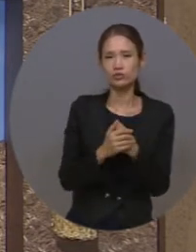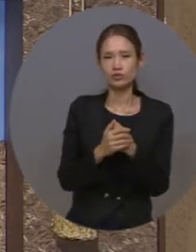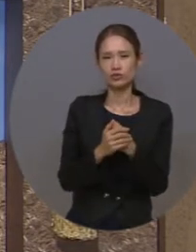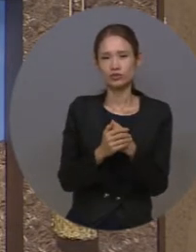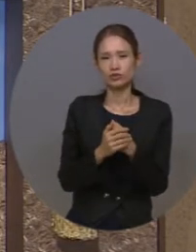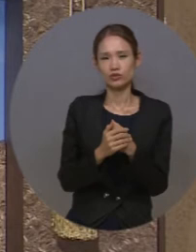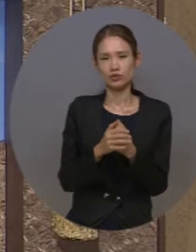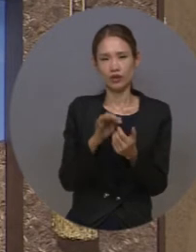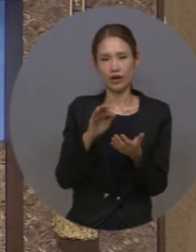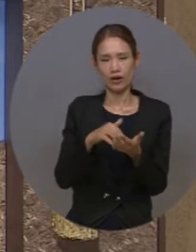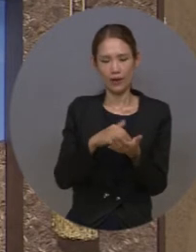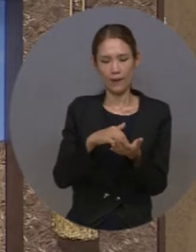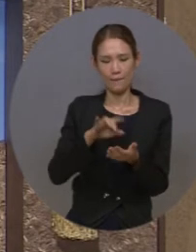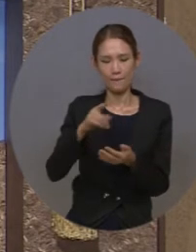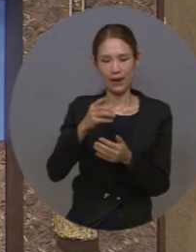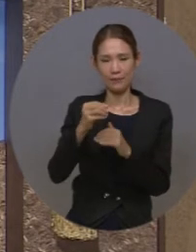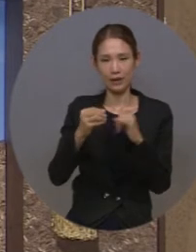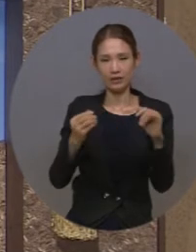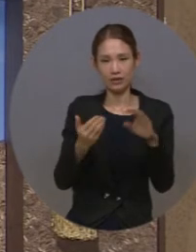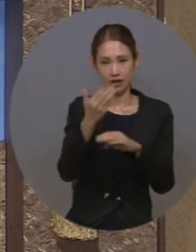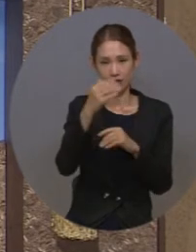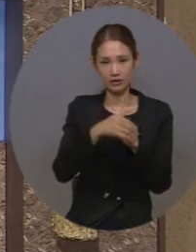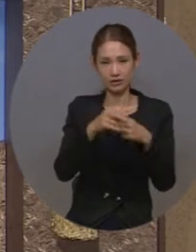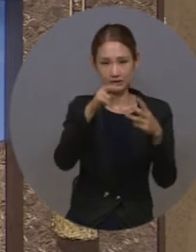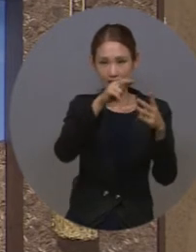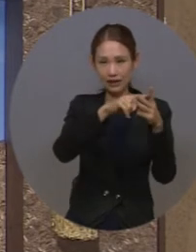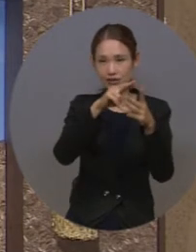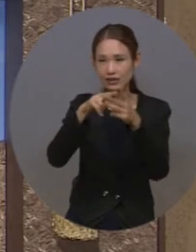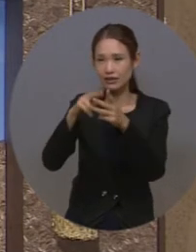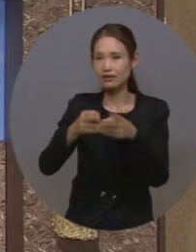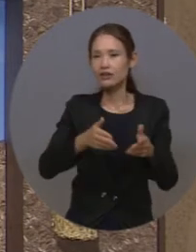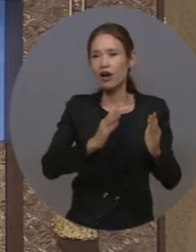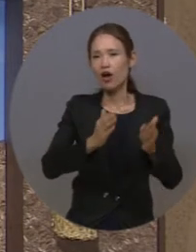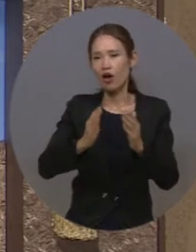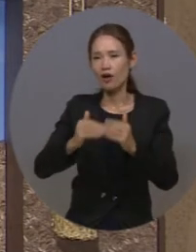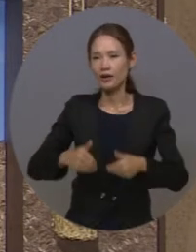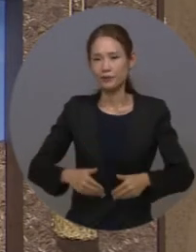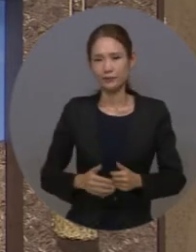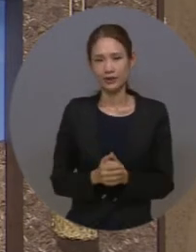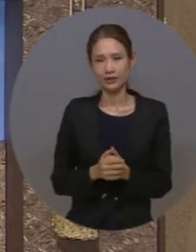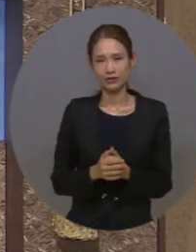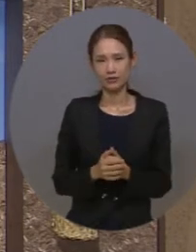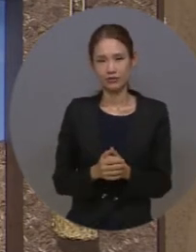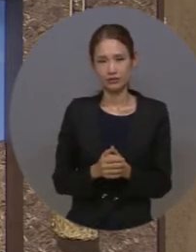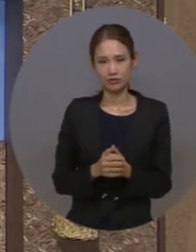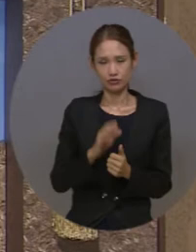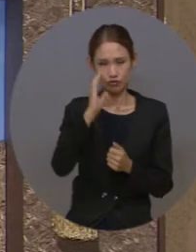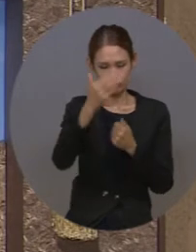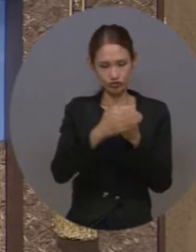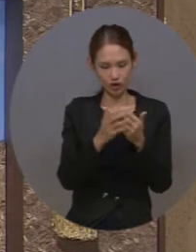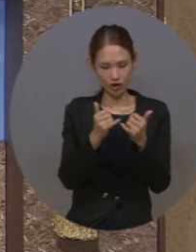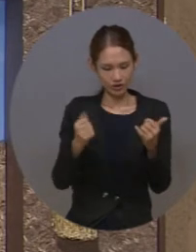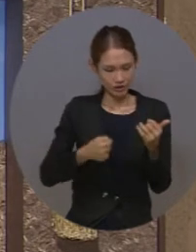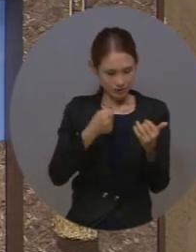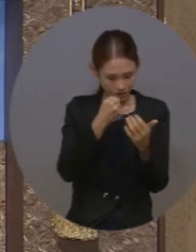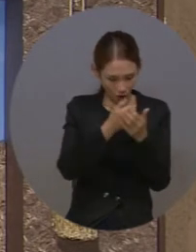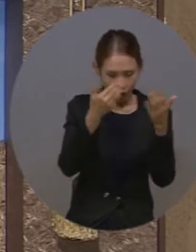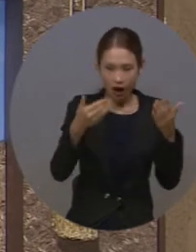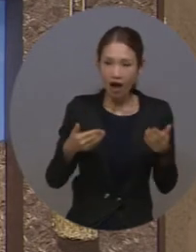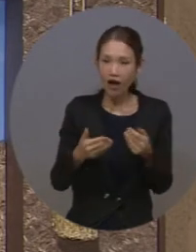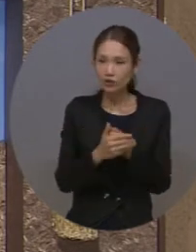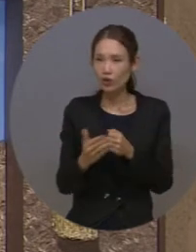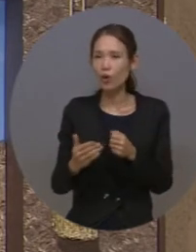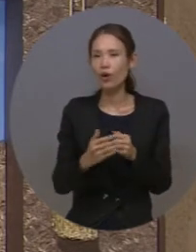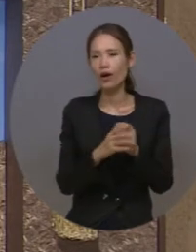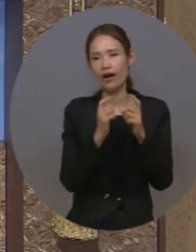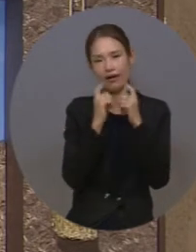적어도 100만 이상 된 데는 센터를 하나씩 더 만들어줘야 됩니다. 그 센터에서는 후견인을 지정을 해주고